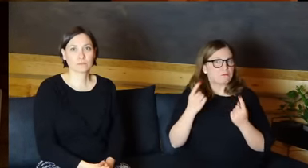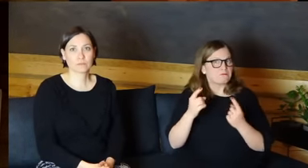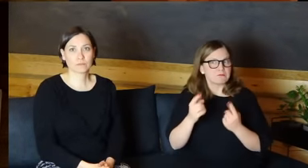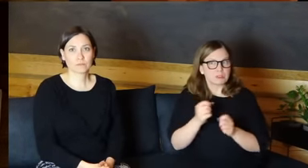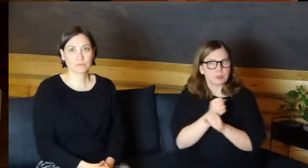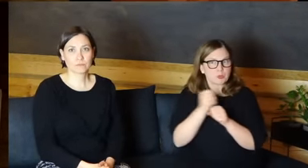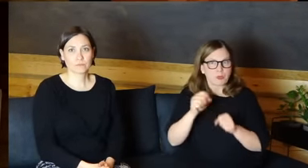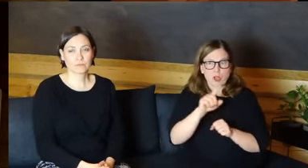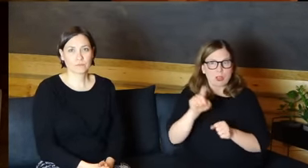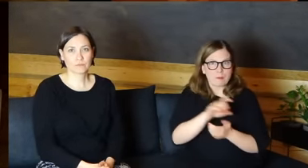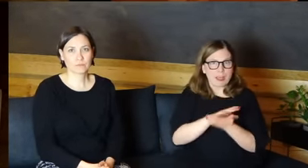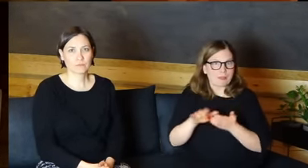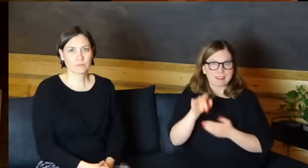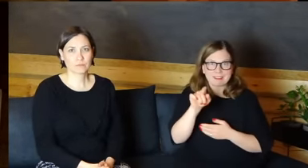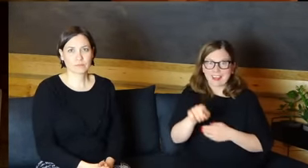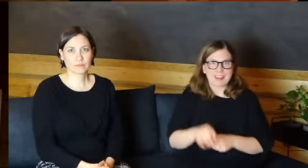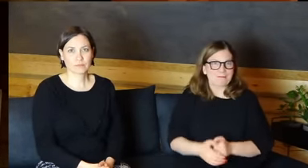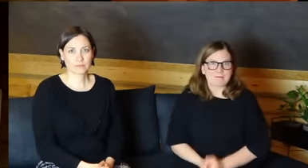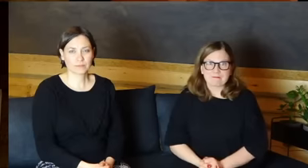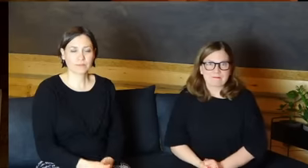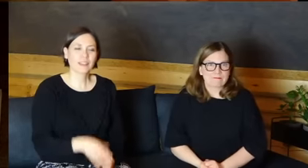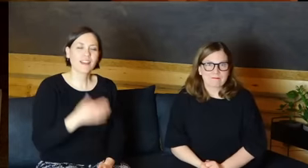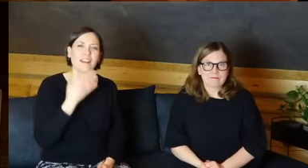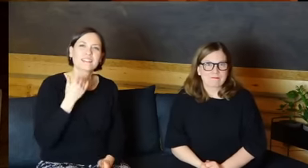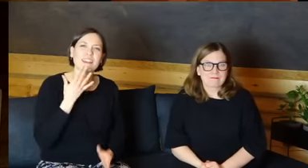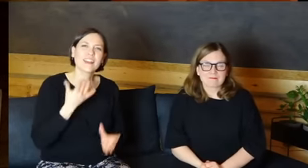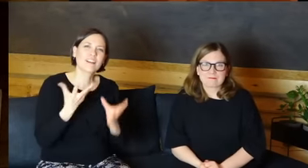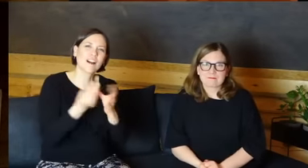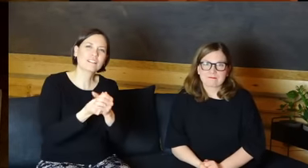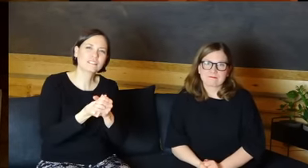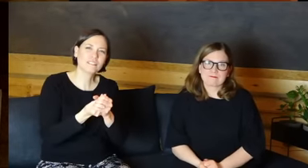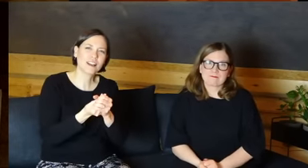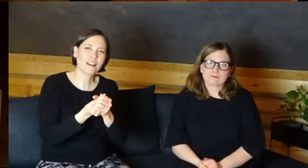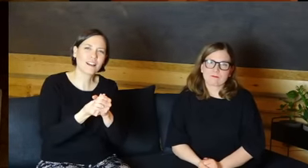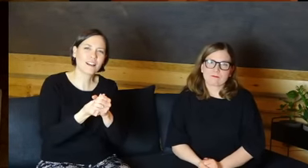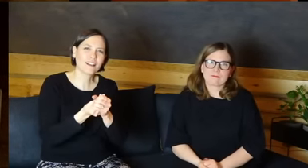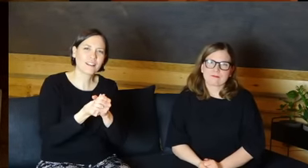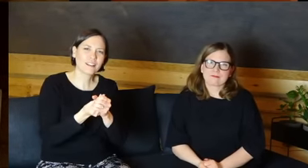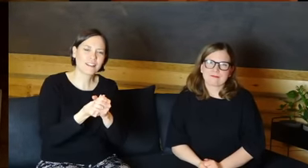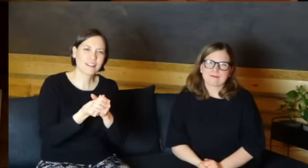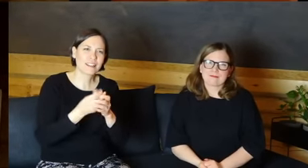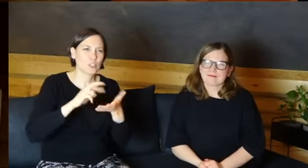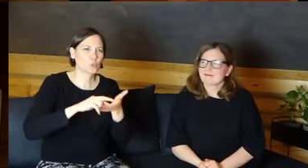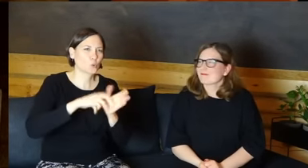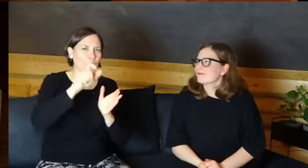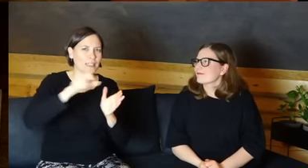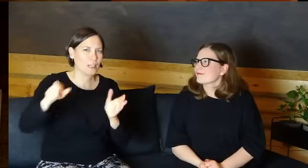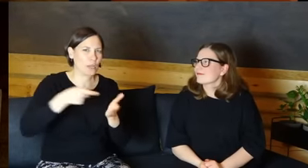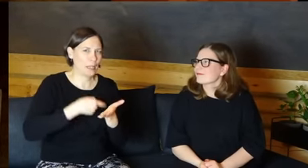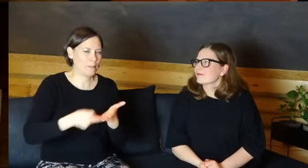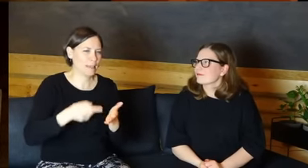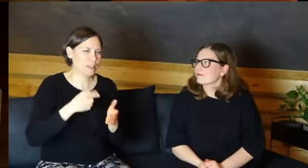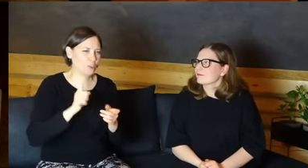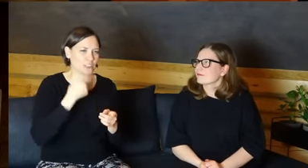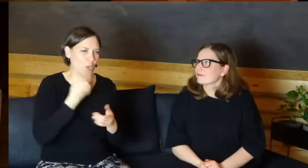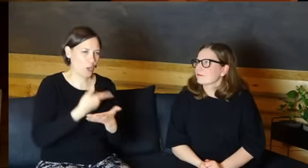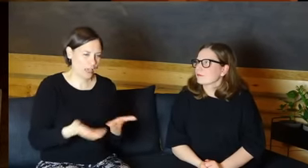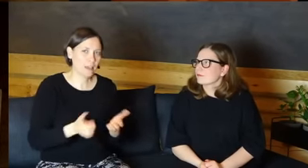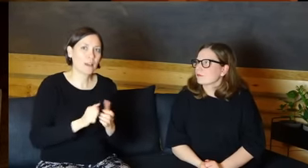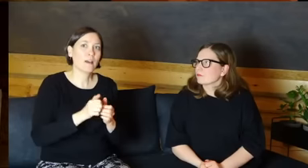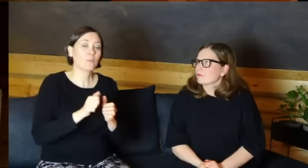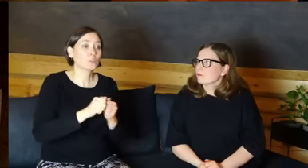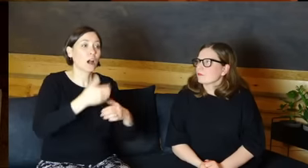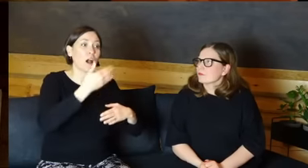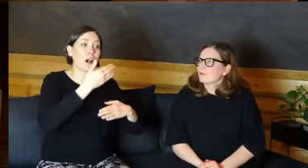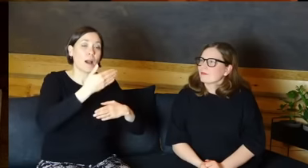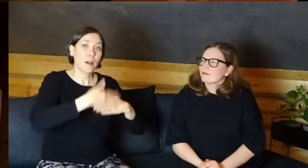ongelmaa. Mitä, kenen kanssa päivittäin, jos ei saa sanoa suunnittelijoita, niin kenen kanssa, teetkö sä enempi asenteen vai myynnin